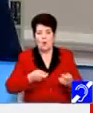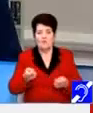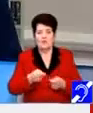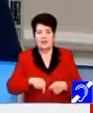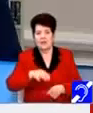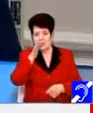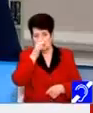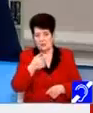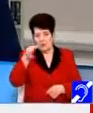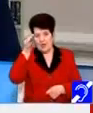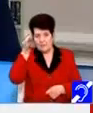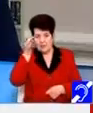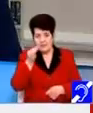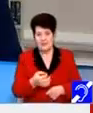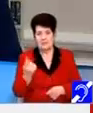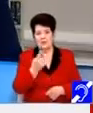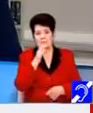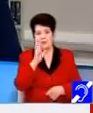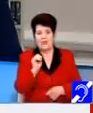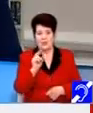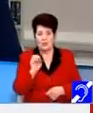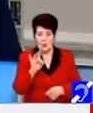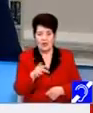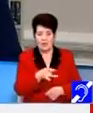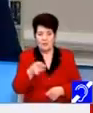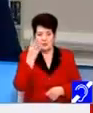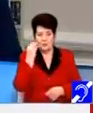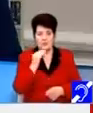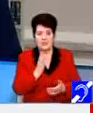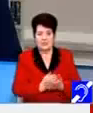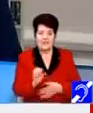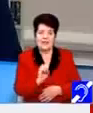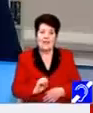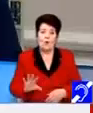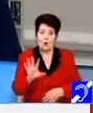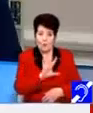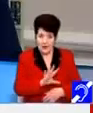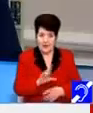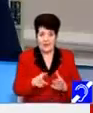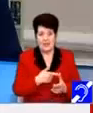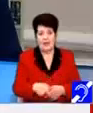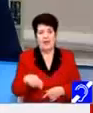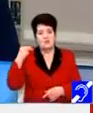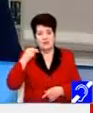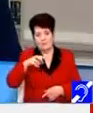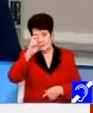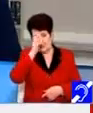îi amintește președintelui că singurul vector extern al Republicii Moldova este cel european, iar șeful statului